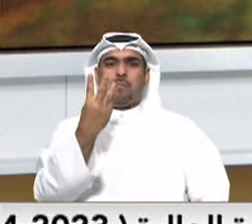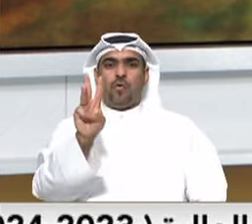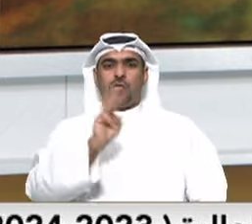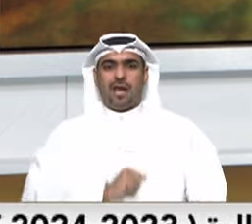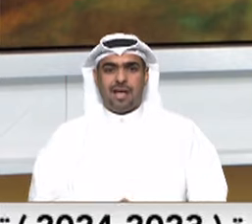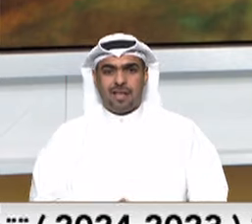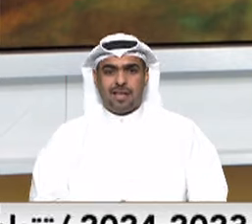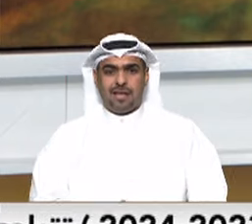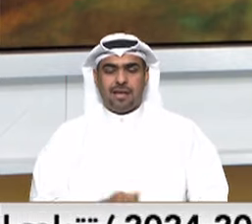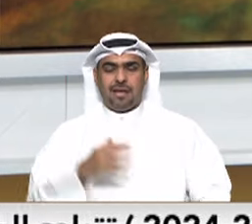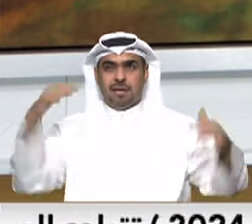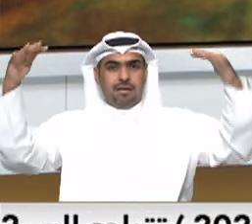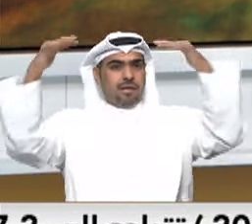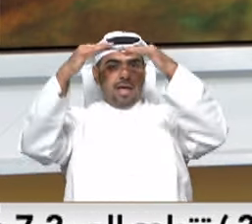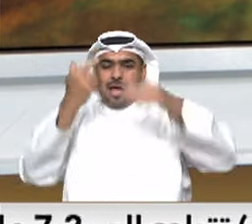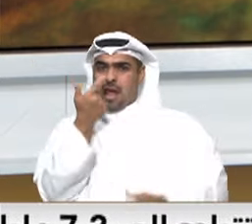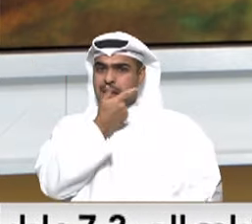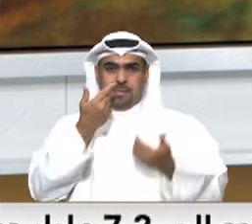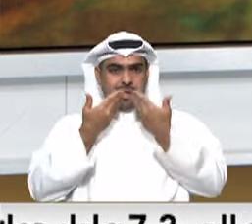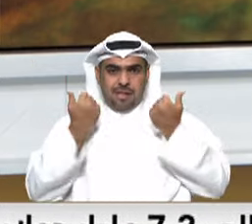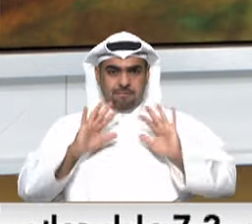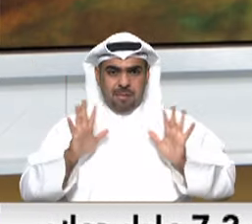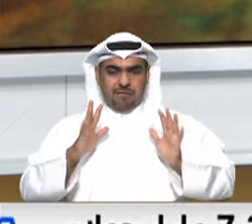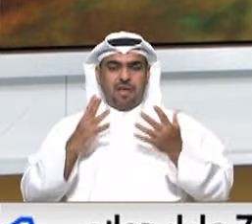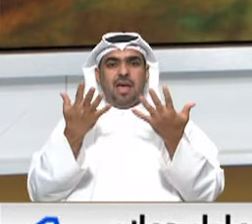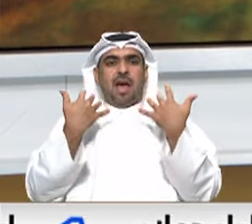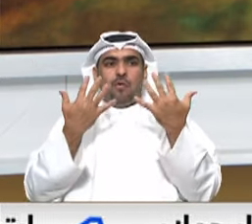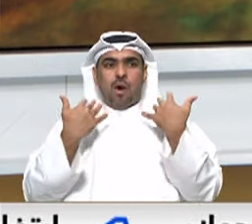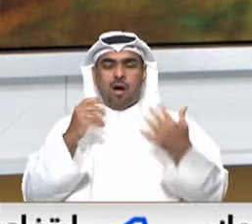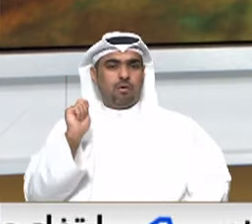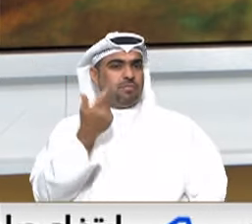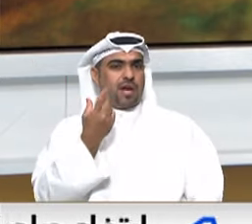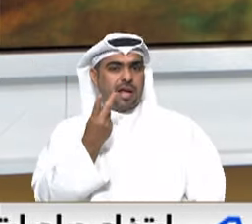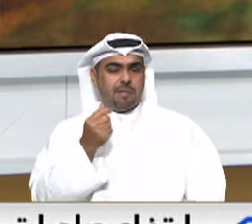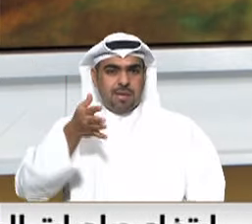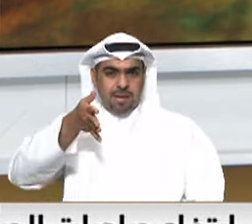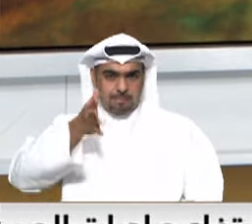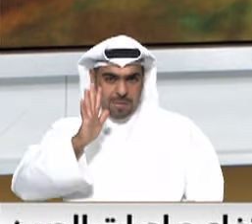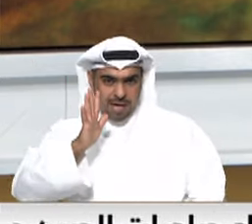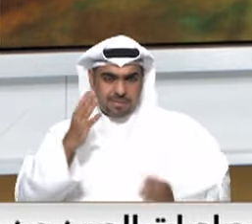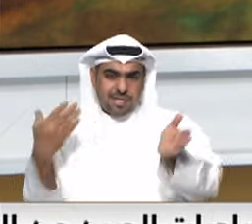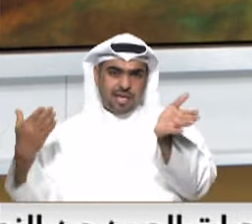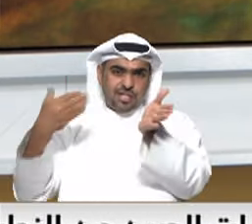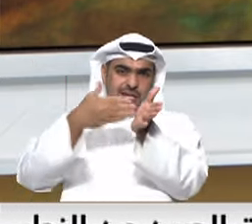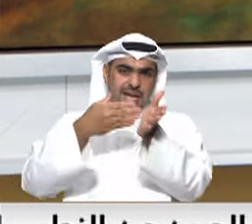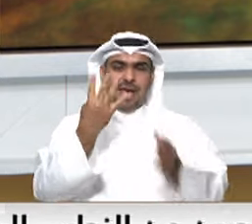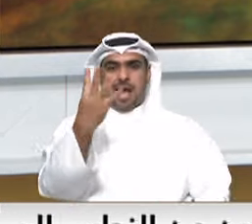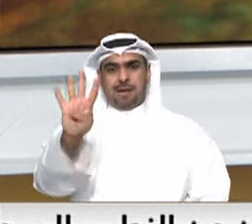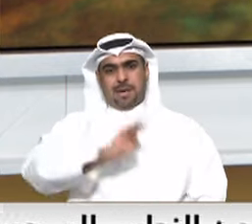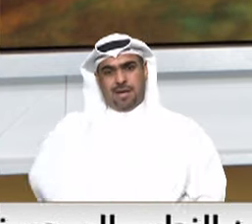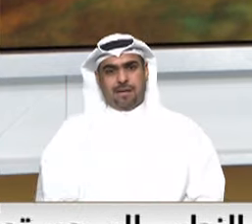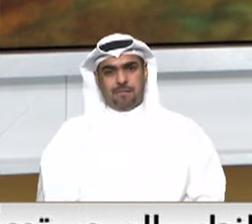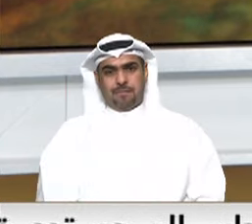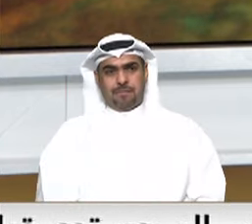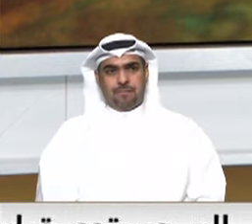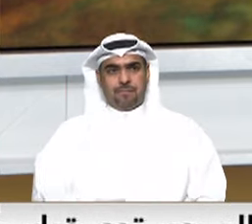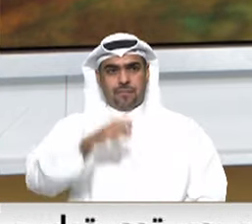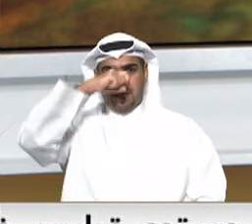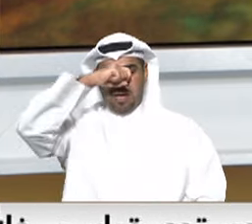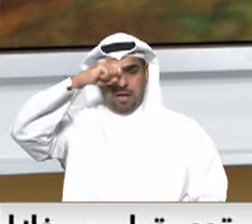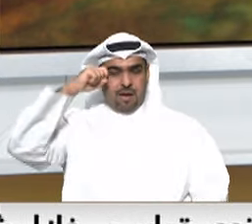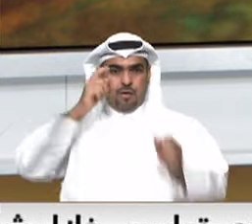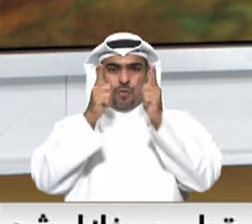سماء صافية، رياح شمالية غربية خفيفة إلى معتدلة سرعتها من 15 إلى 40 كيلو متر بالساعة. أما درجات الحرارة